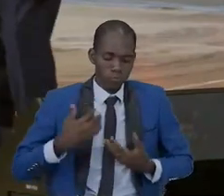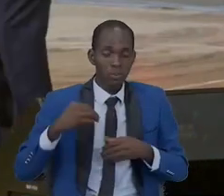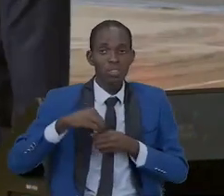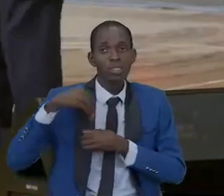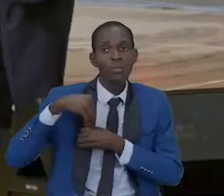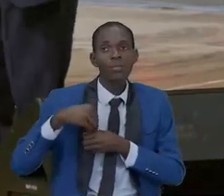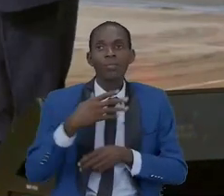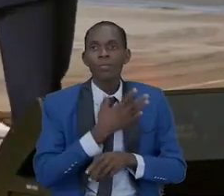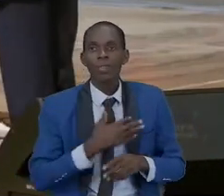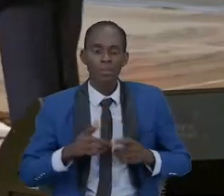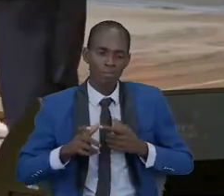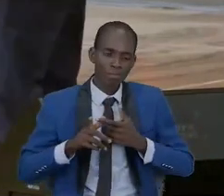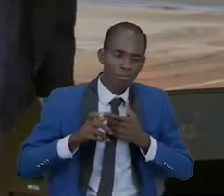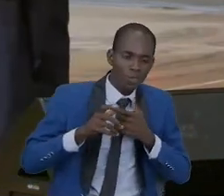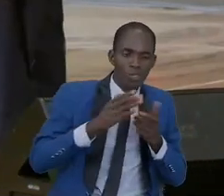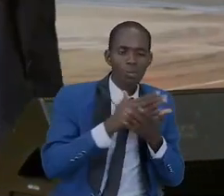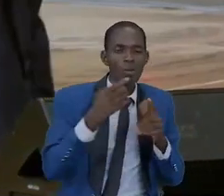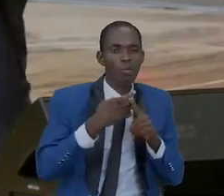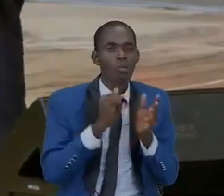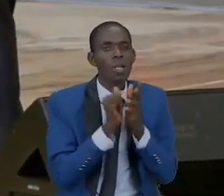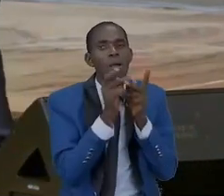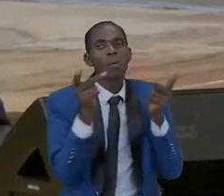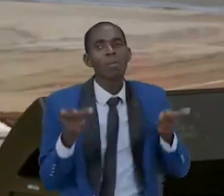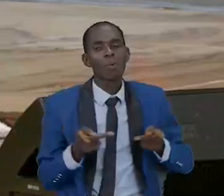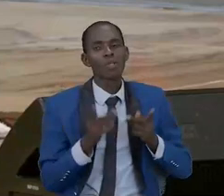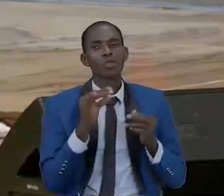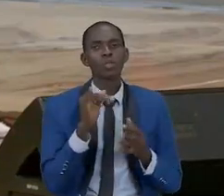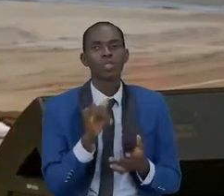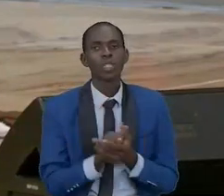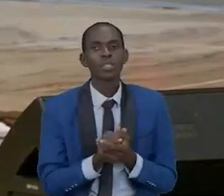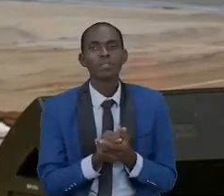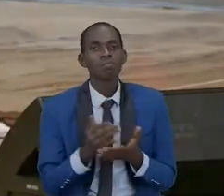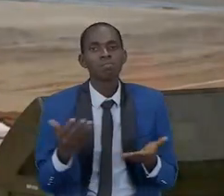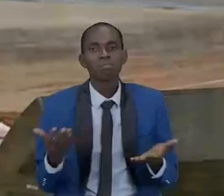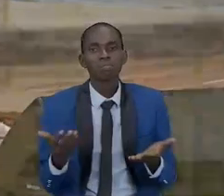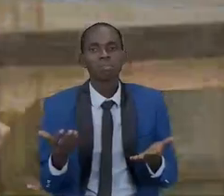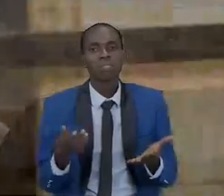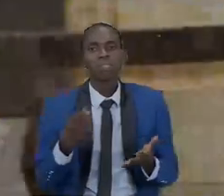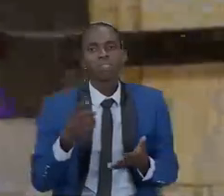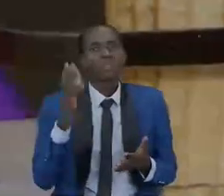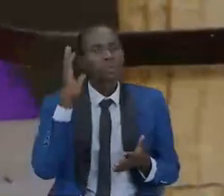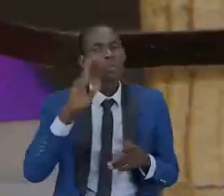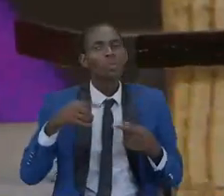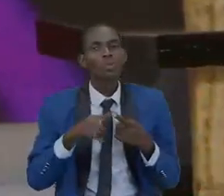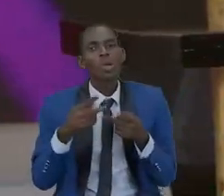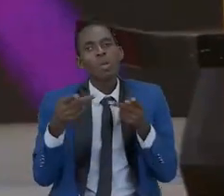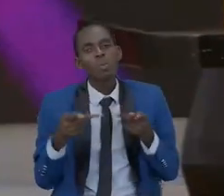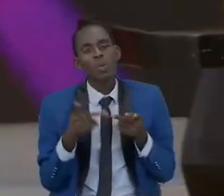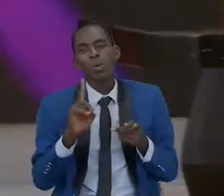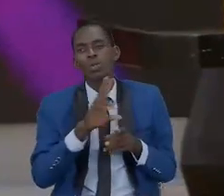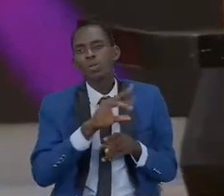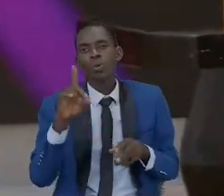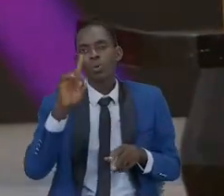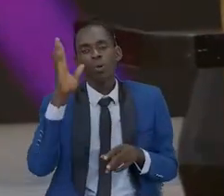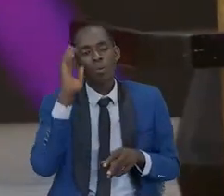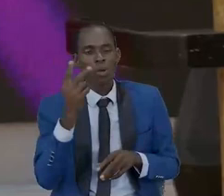vous pourrez rapidement de ce lieu pour afin de de bien grincer les dents vous allez où personne ne peut